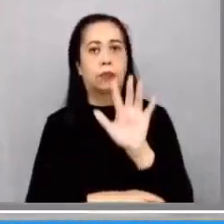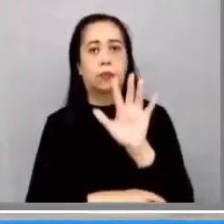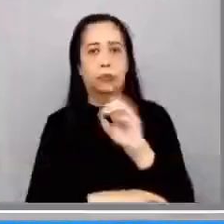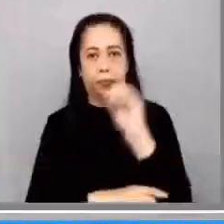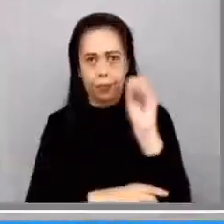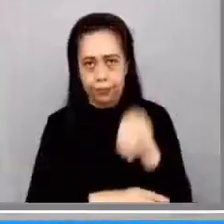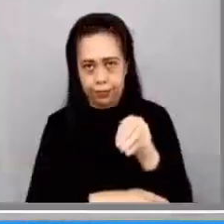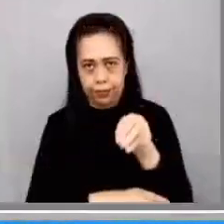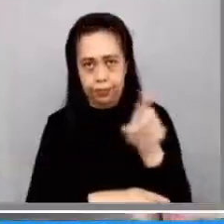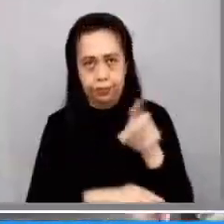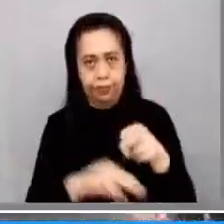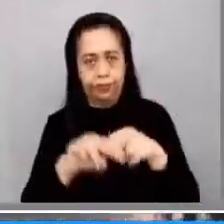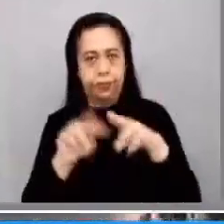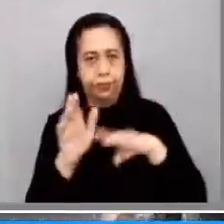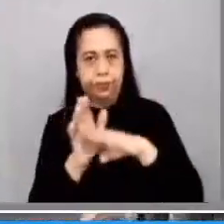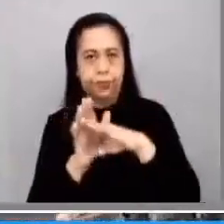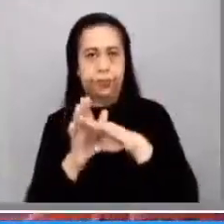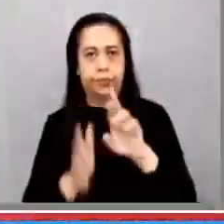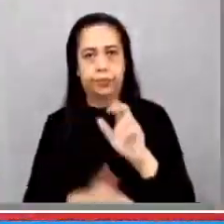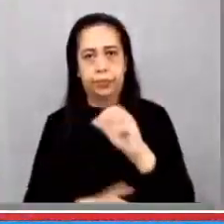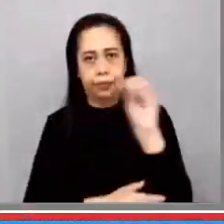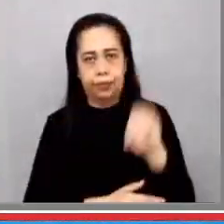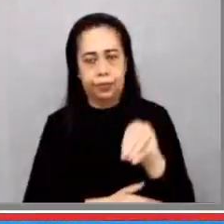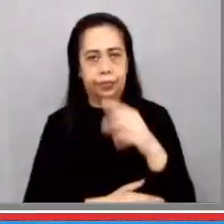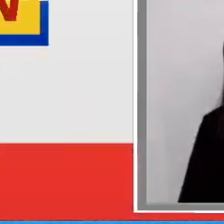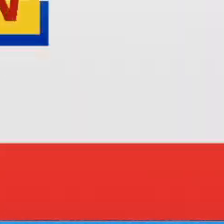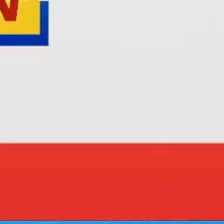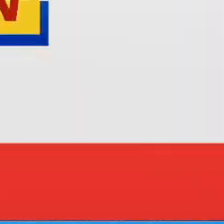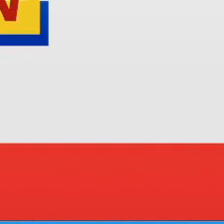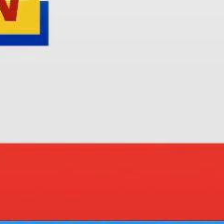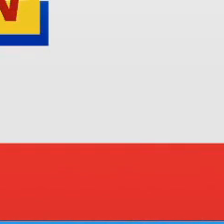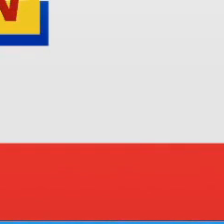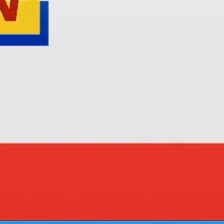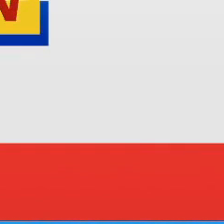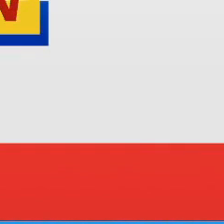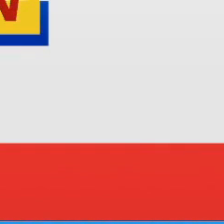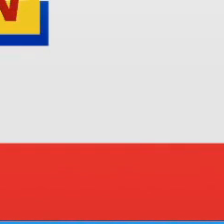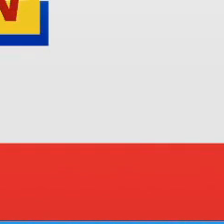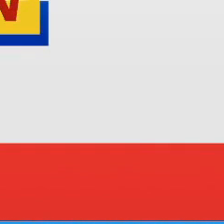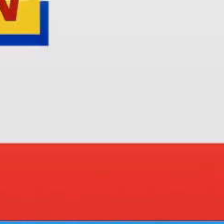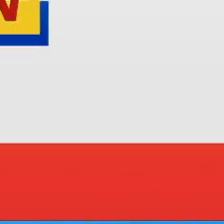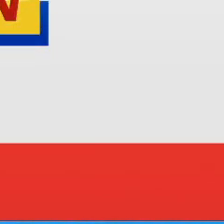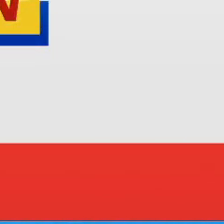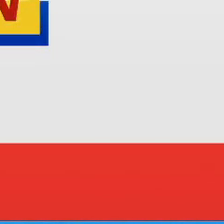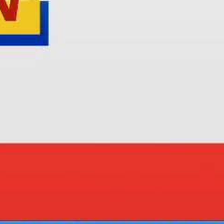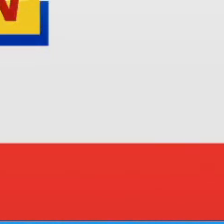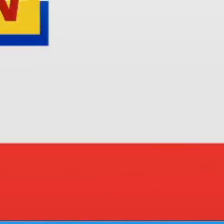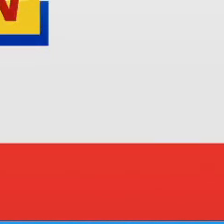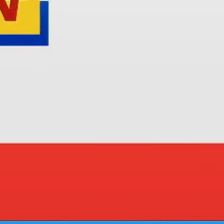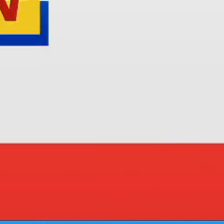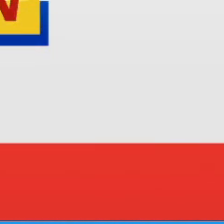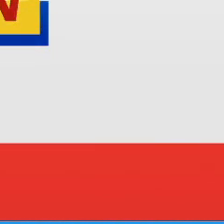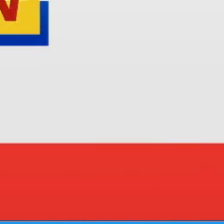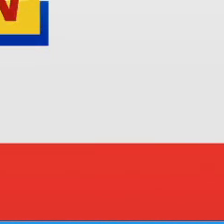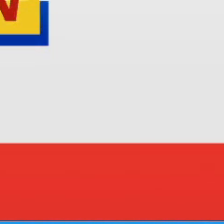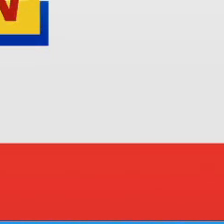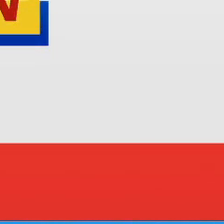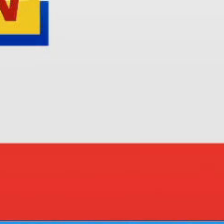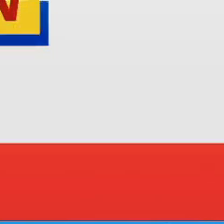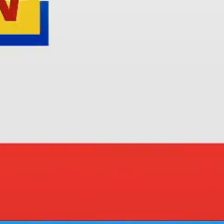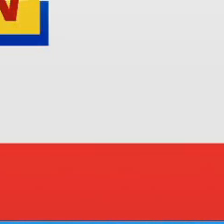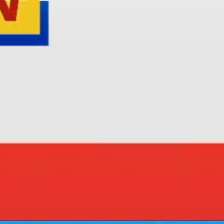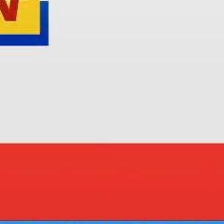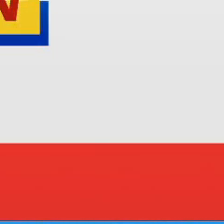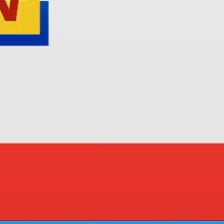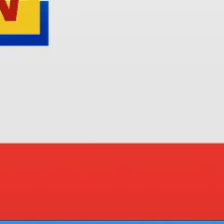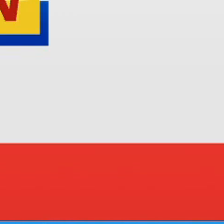ang inflation rate. Sabi naman ng National Economic and Development Authority o NEDA, kinakailangan ng pag-recalibrate o muling